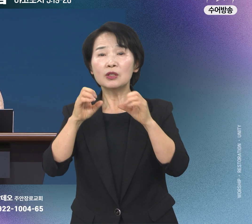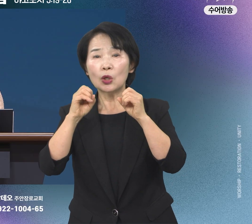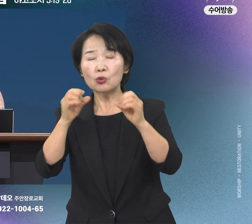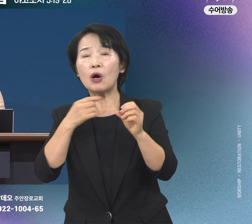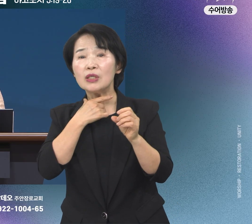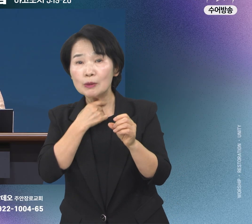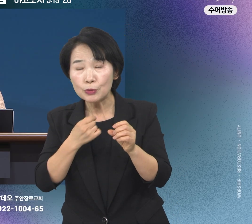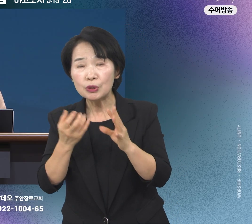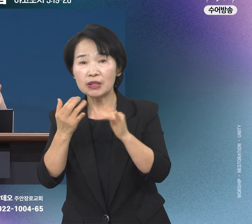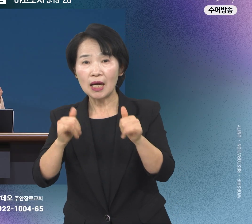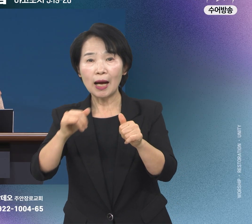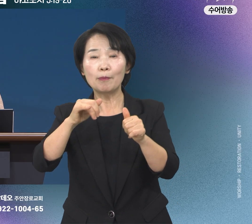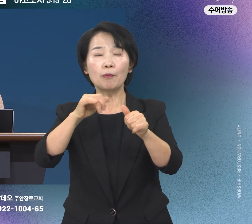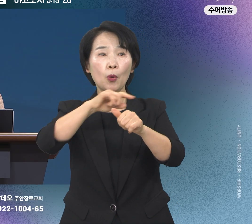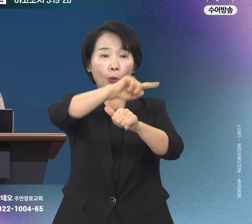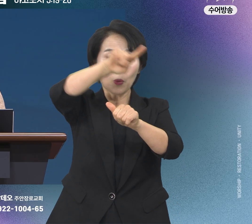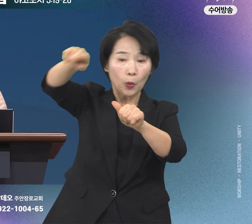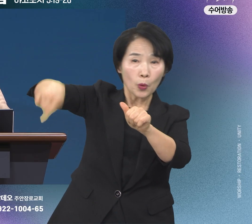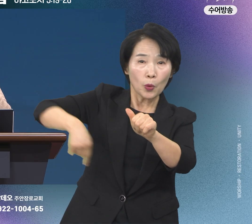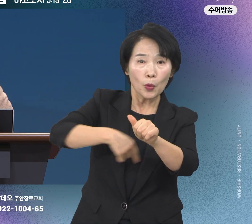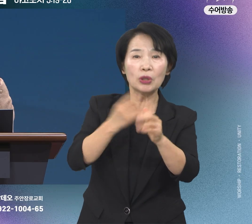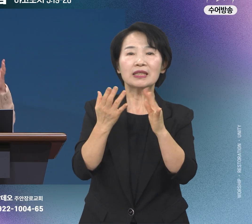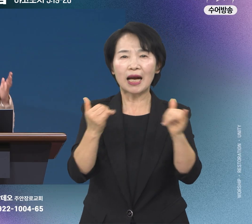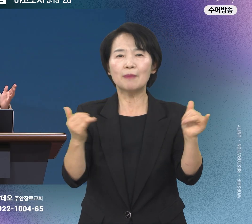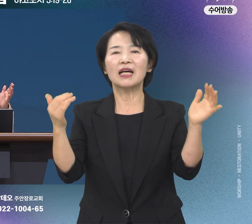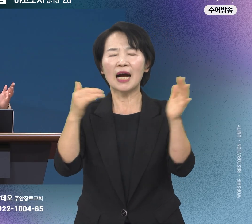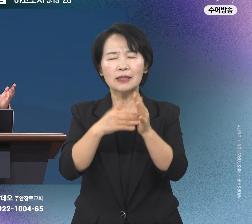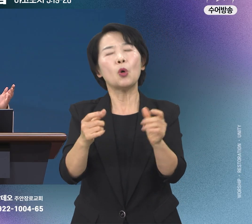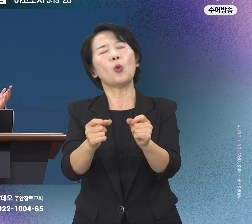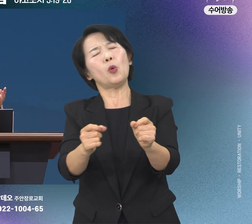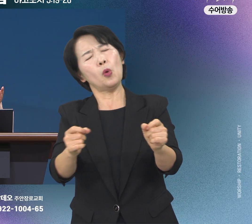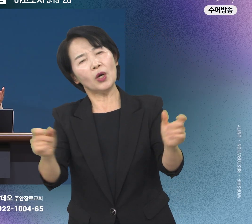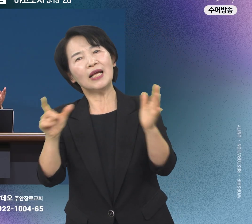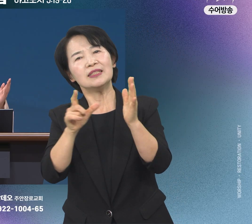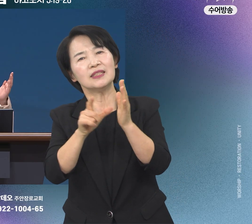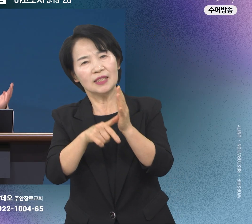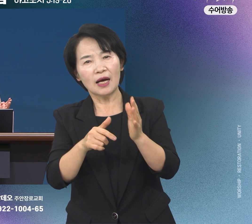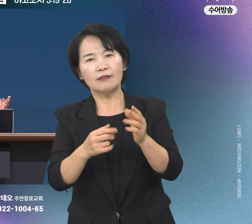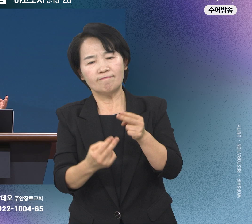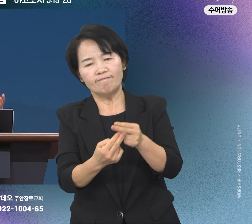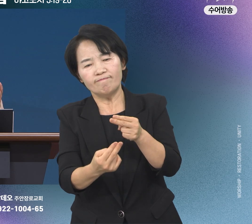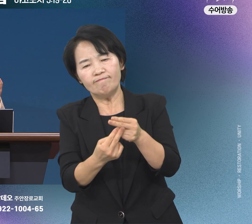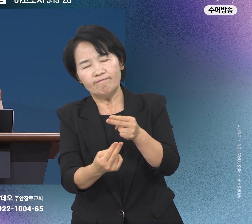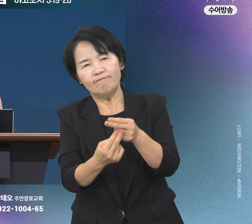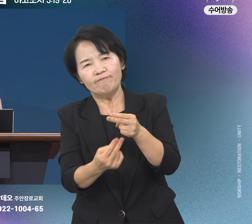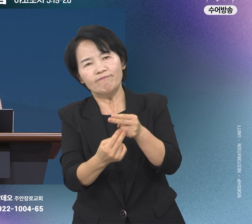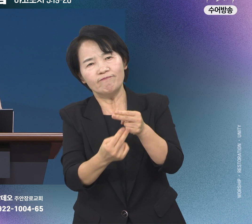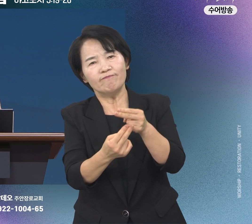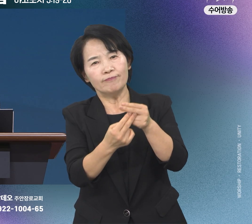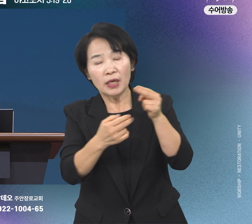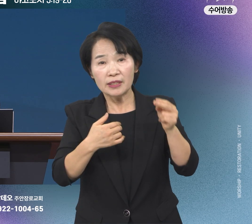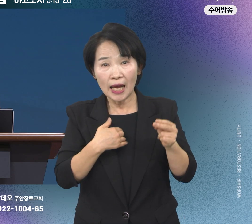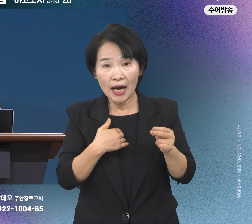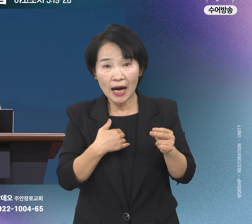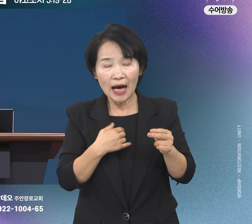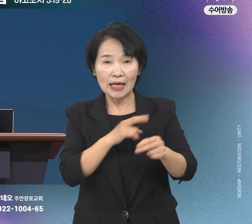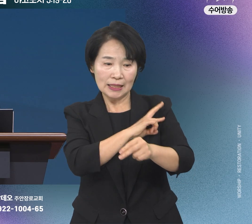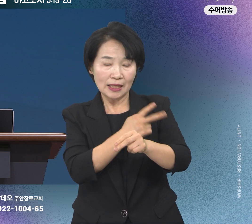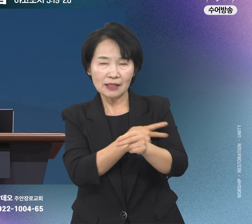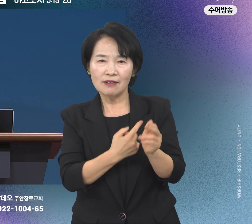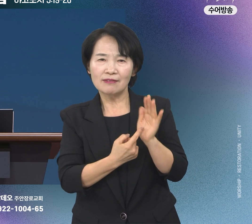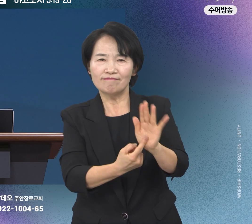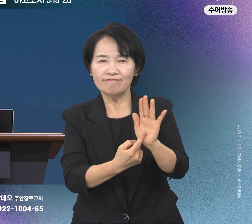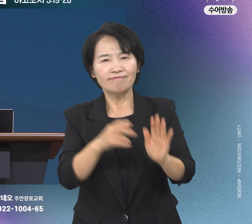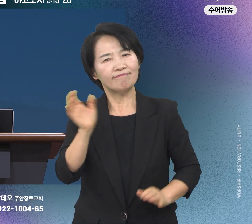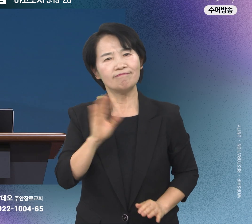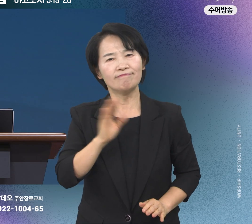인적 사항까지 다 파악하도록 하죠. 오랜 시간 걸쳐서 말이죠. 신천지임을 드러내지 않고